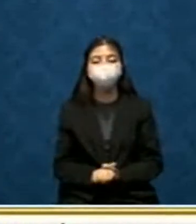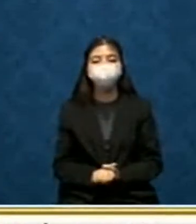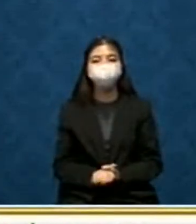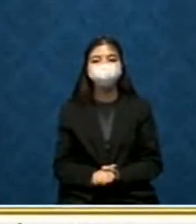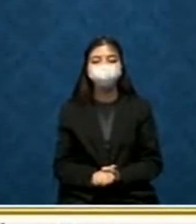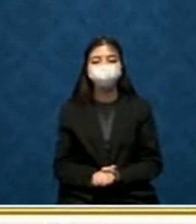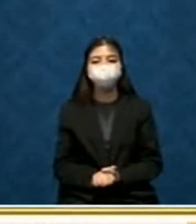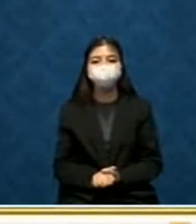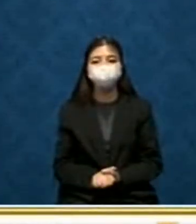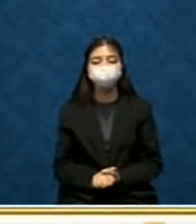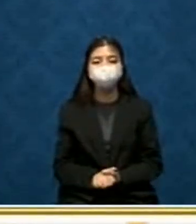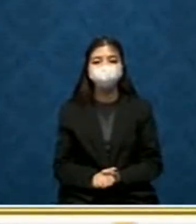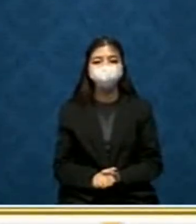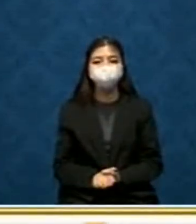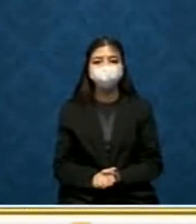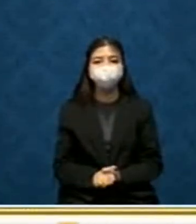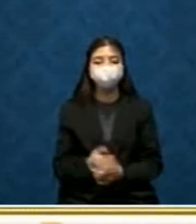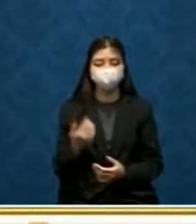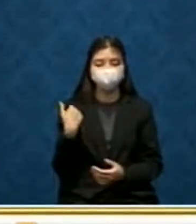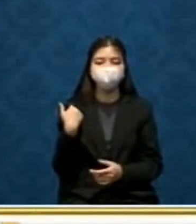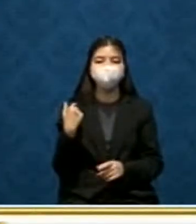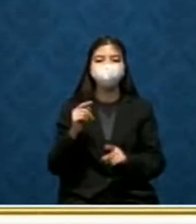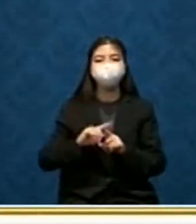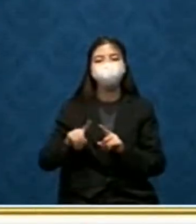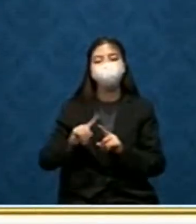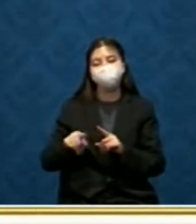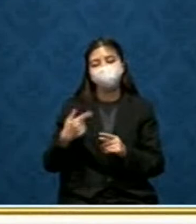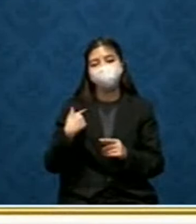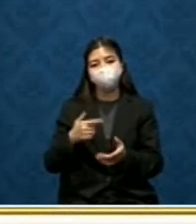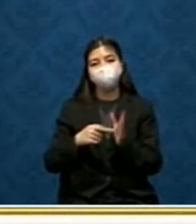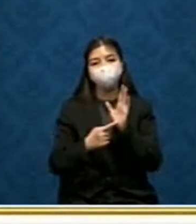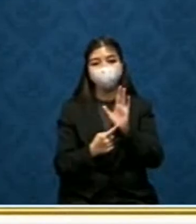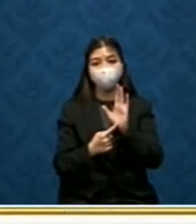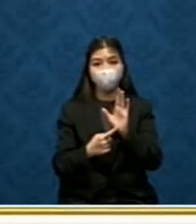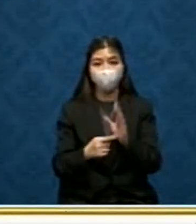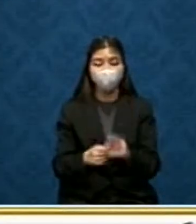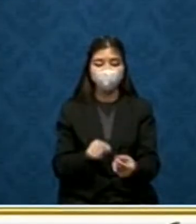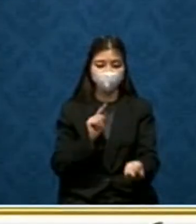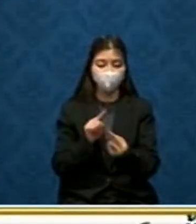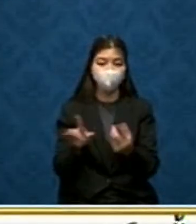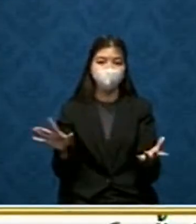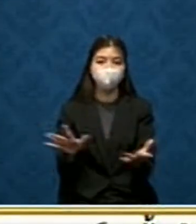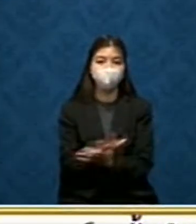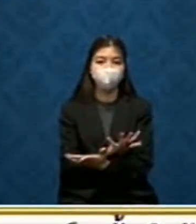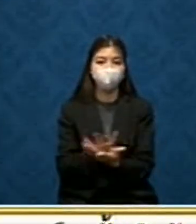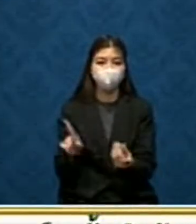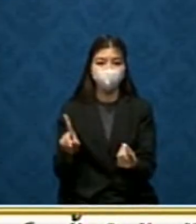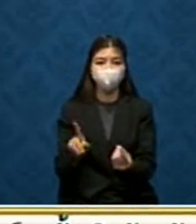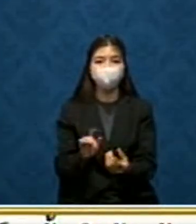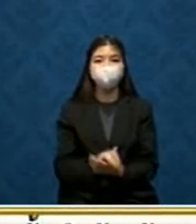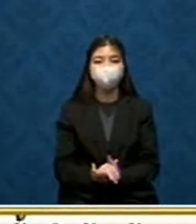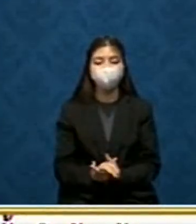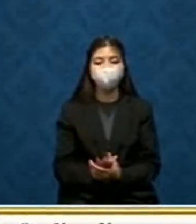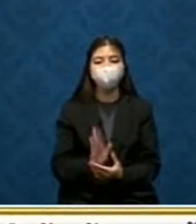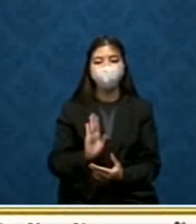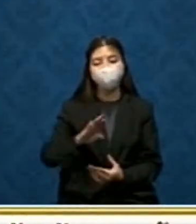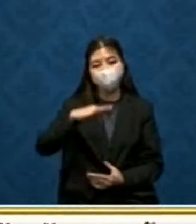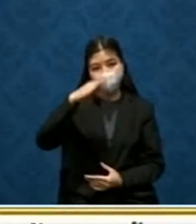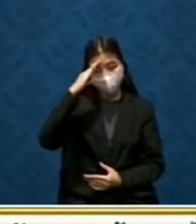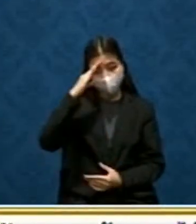แล้วอควมนครงหนึ่นษุท of knowledgeฐน Jarok and Environmental Directory